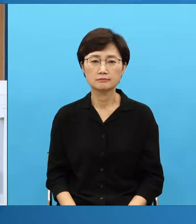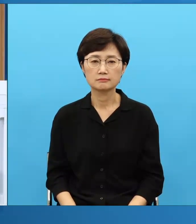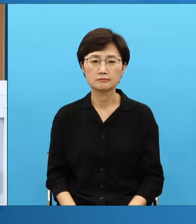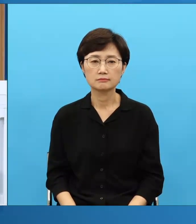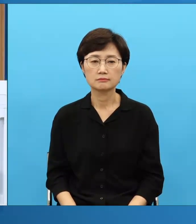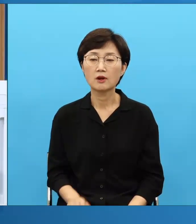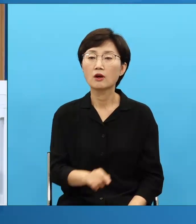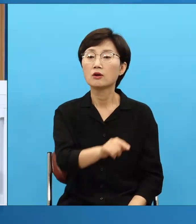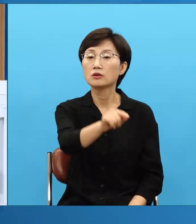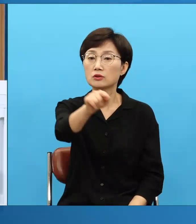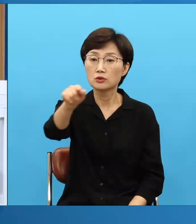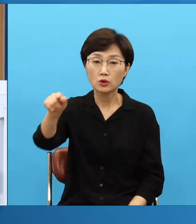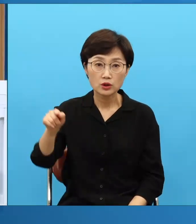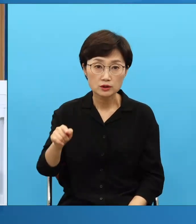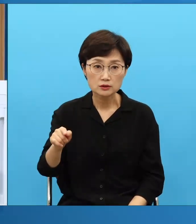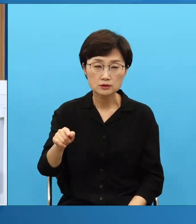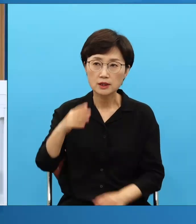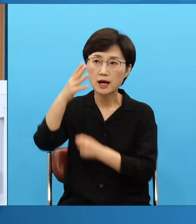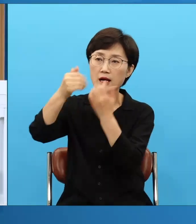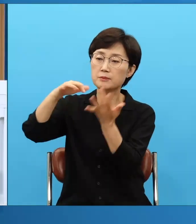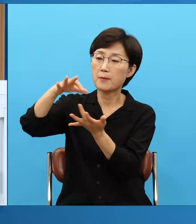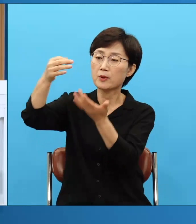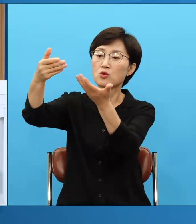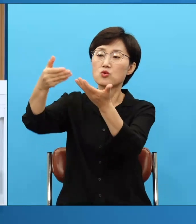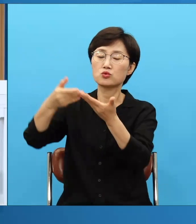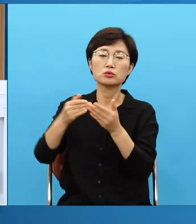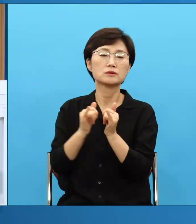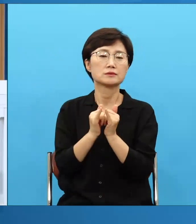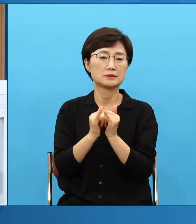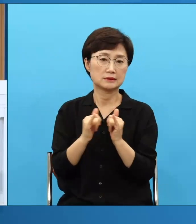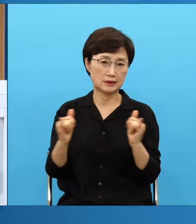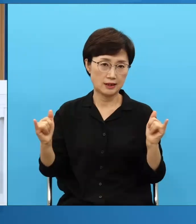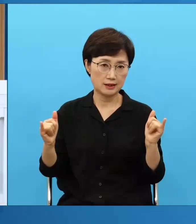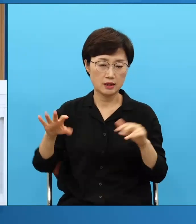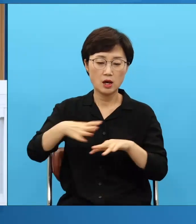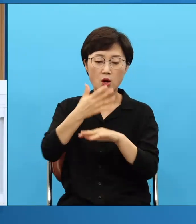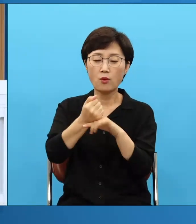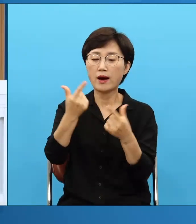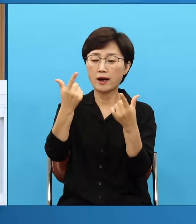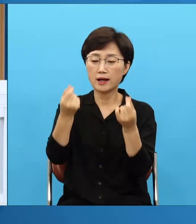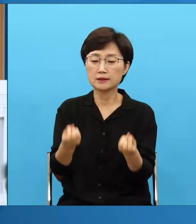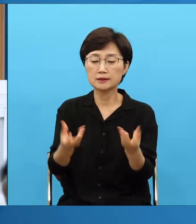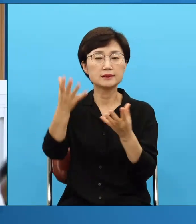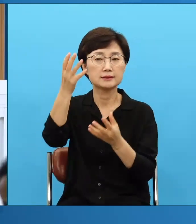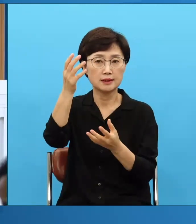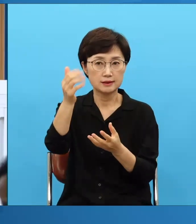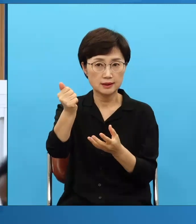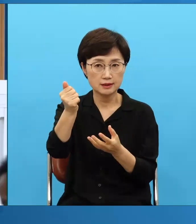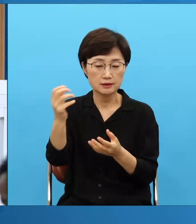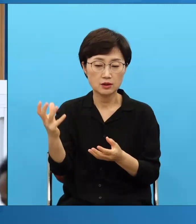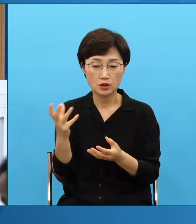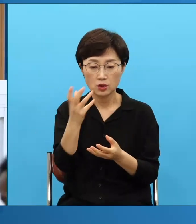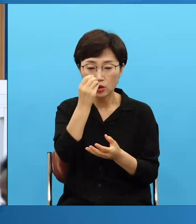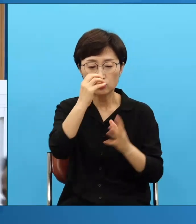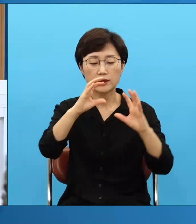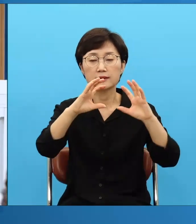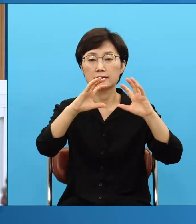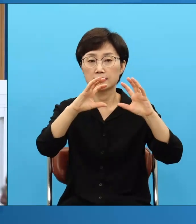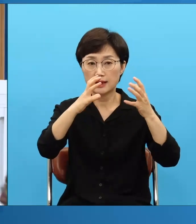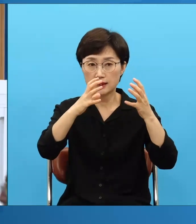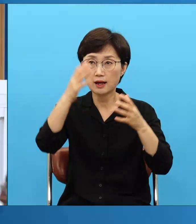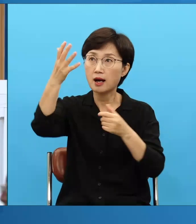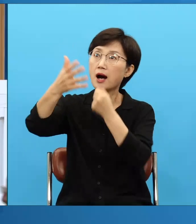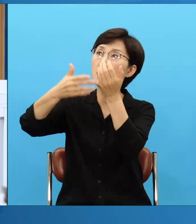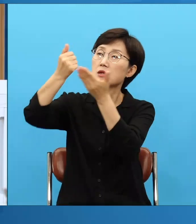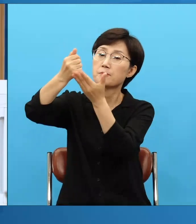그러나 너희는 택하신 족속이요 왕 같은 제사장들이요 거룩한 나라요 그의